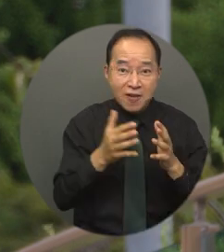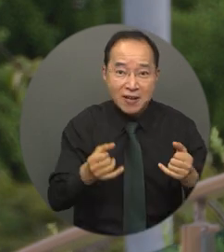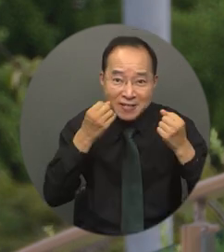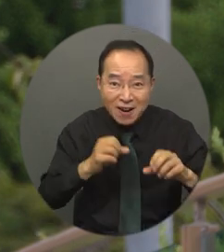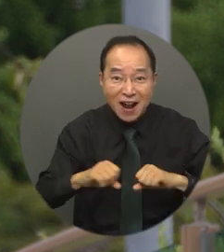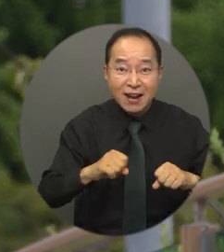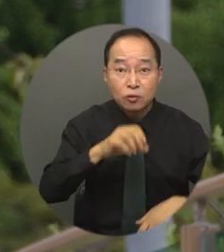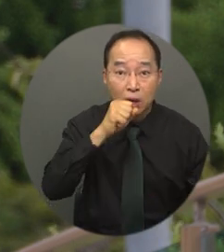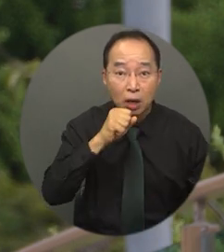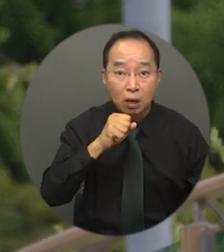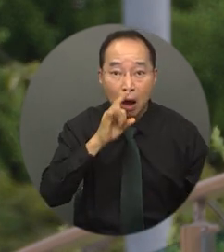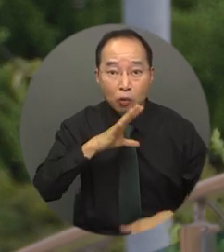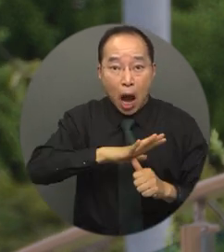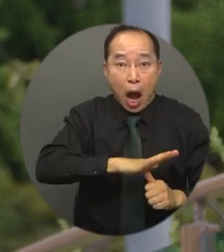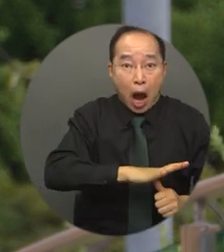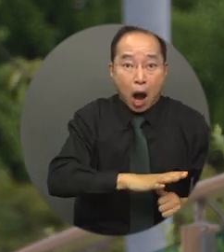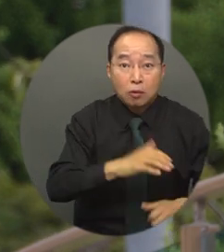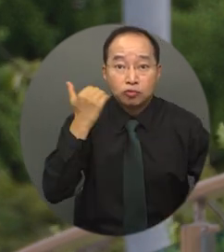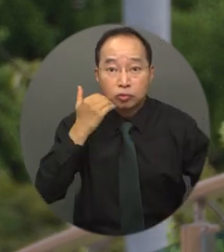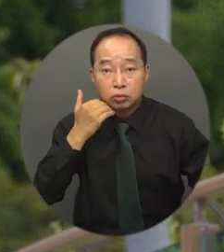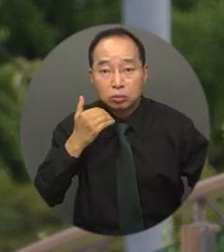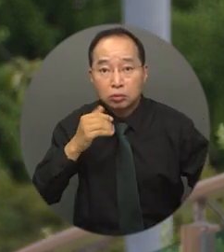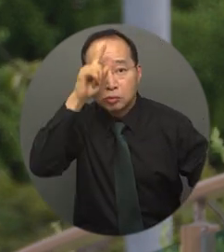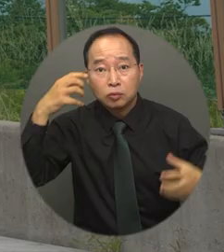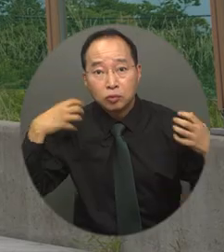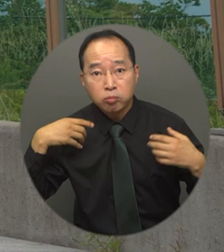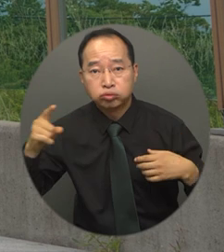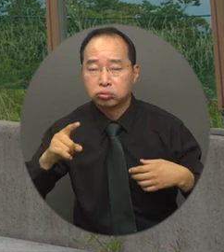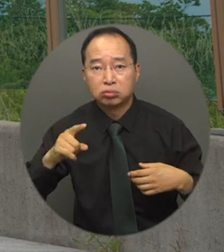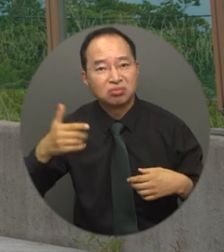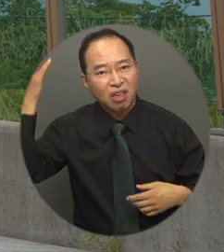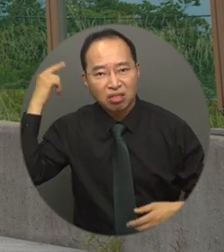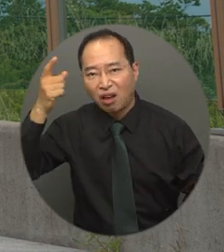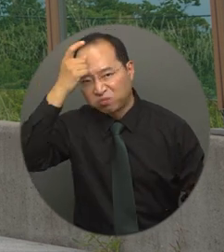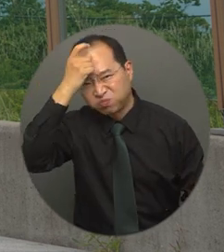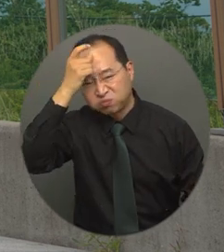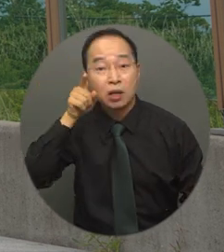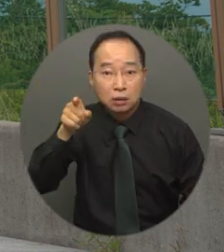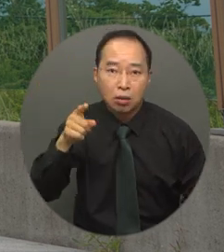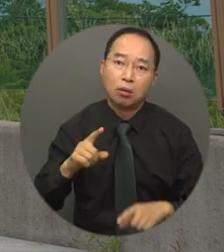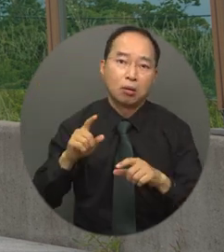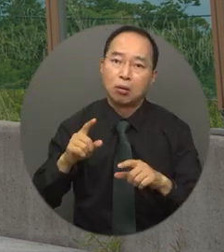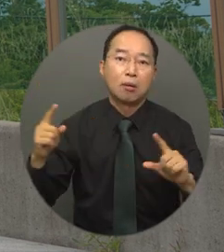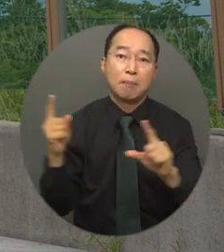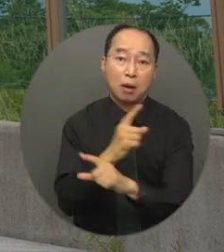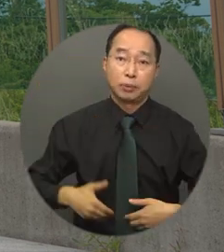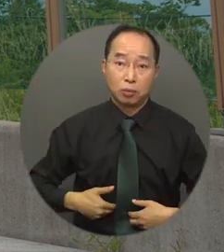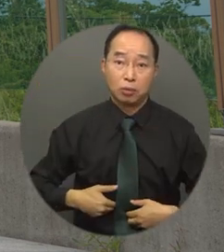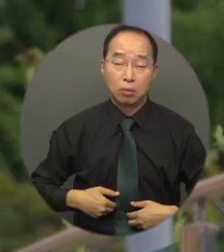스타트업과 청년들이 도전할 기회를 차단하는 관료들의 과도한 규제도 개혁해야